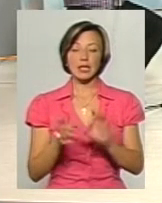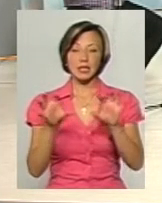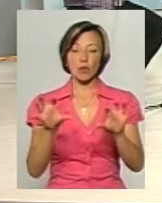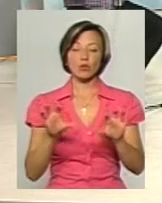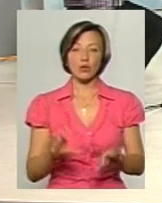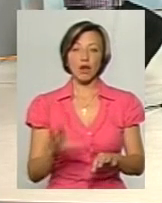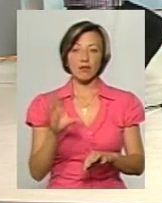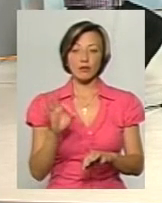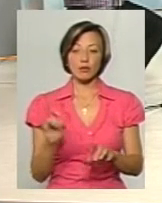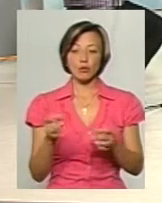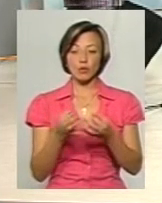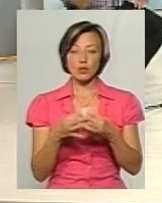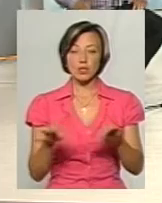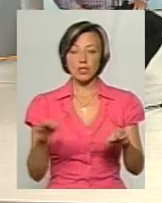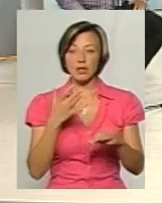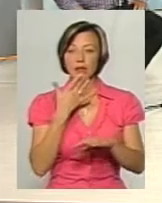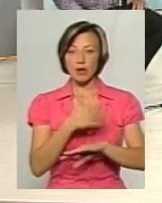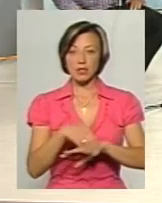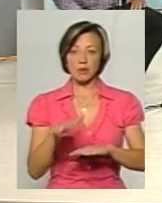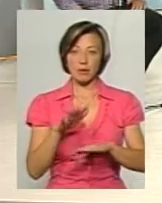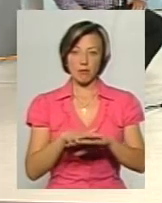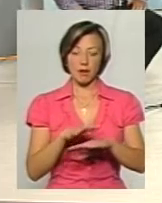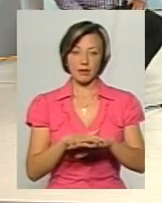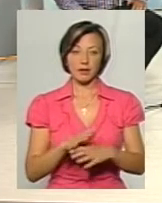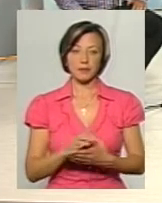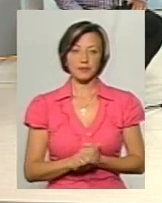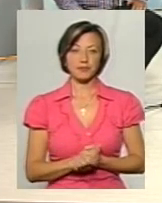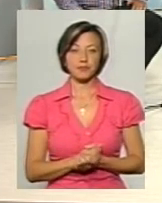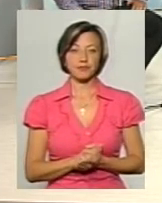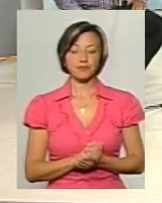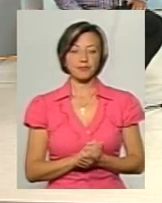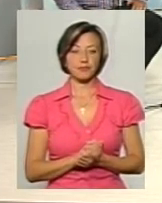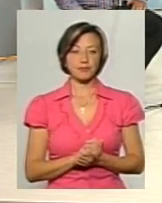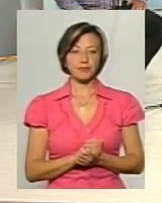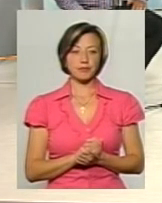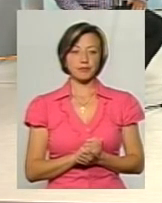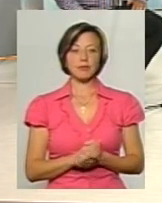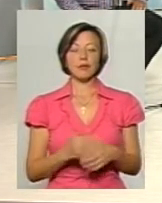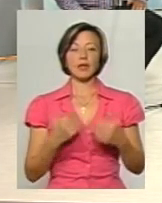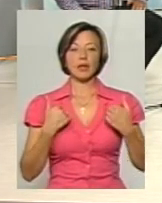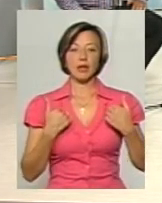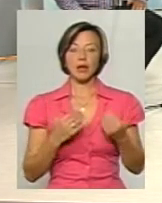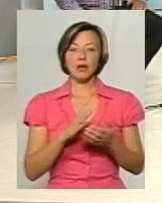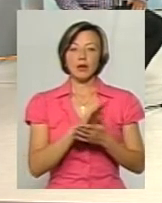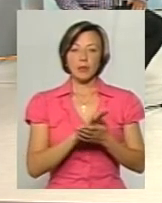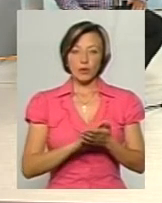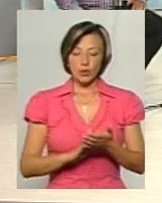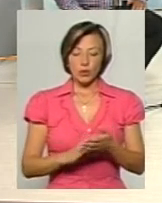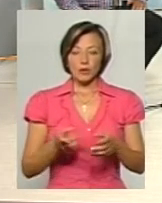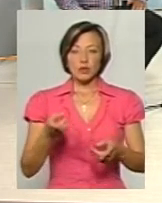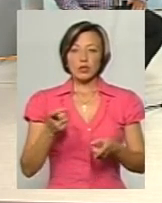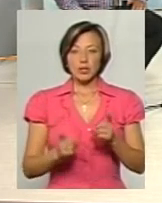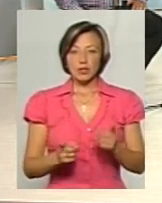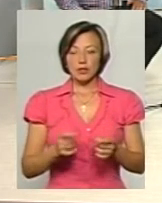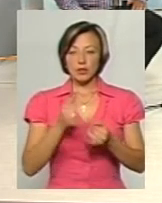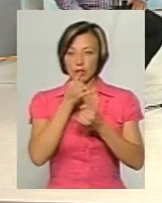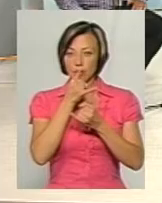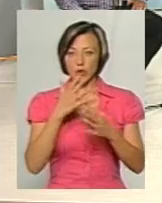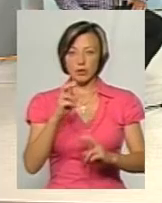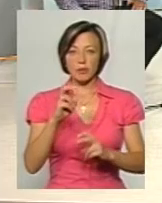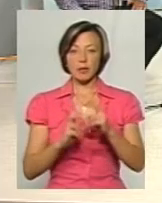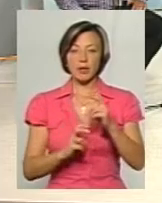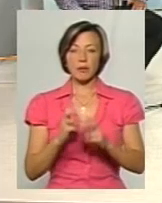щоб впустити іноземні банки? Пане Олександре. Да, я продовжу це все, тому що дійсно не може